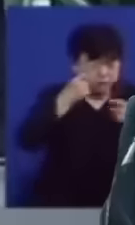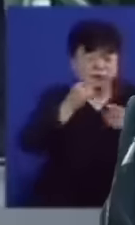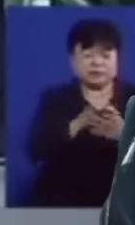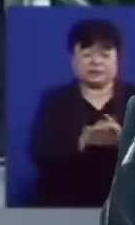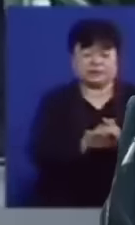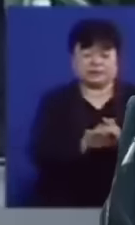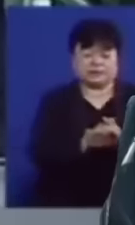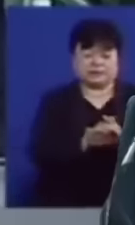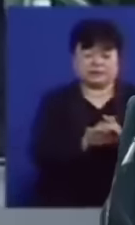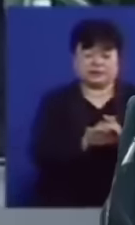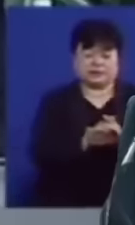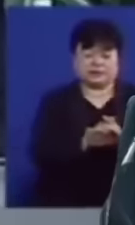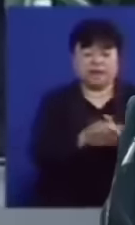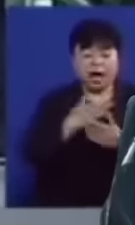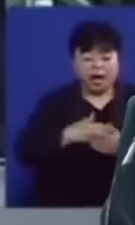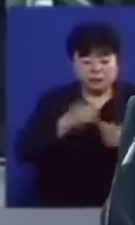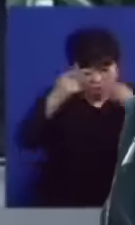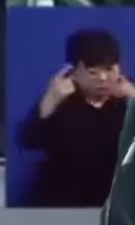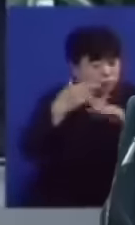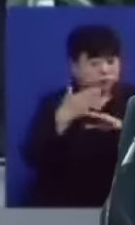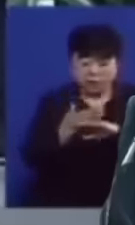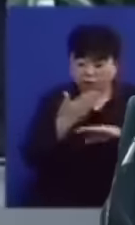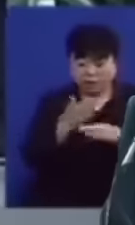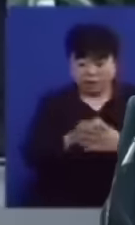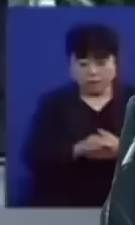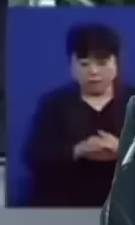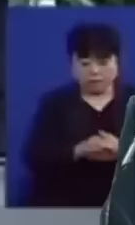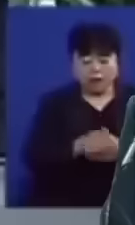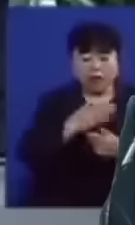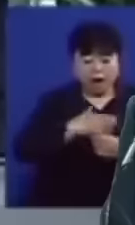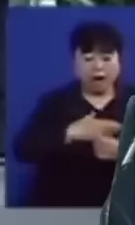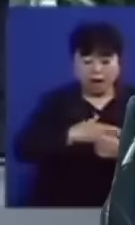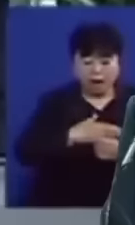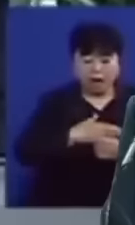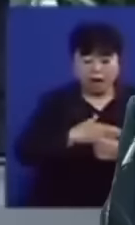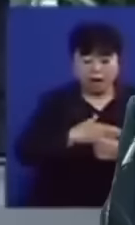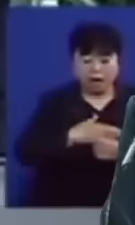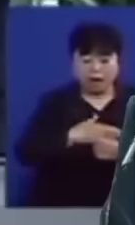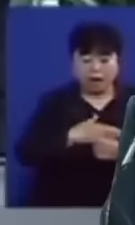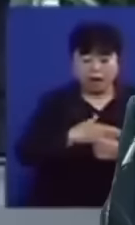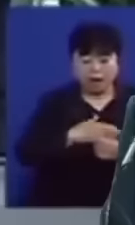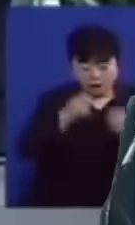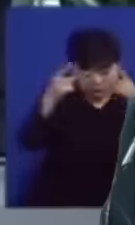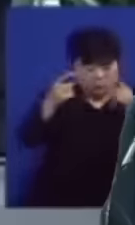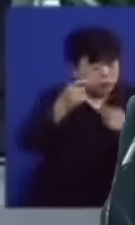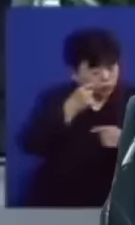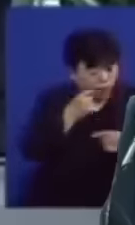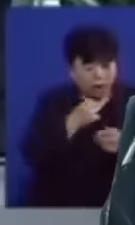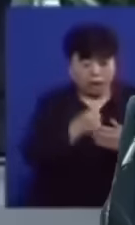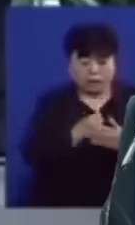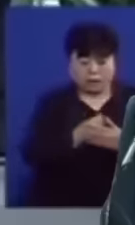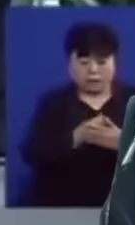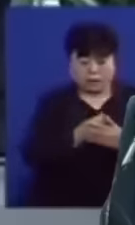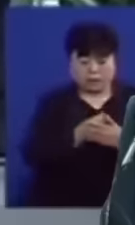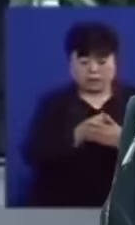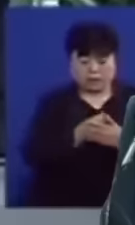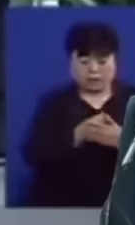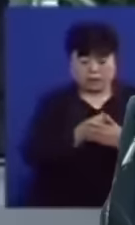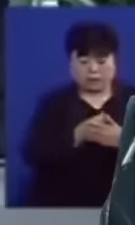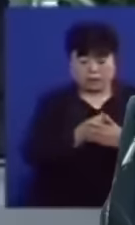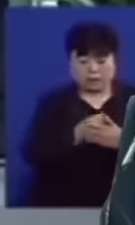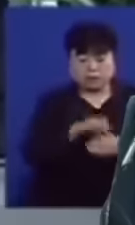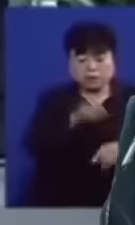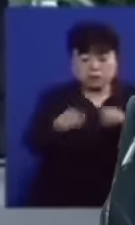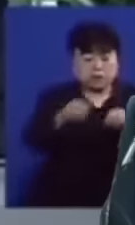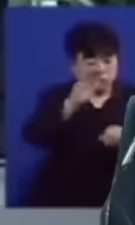못했습니다. 아는 것하고 깨닫는 것하고는 틀려요. 알고 있으면서도 안 깨달으니까 별로 실천을